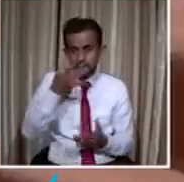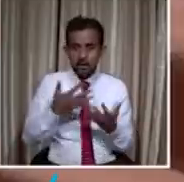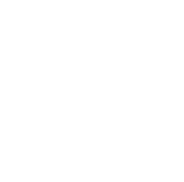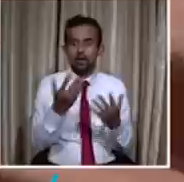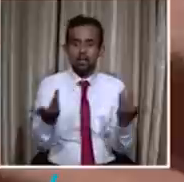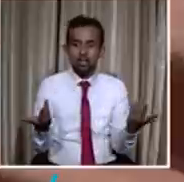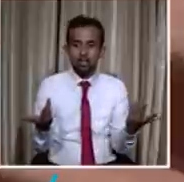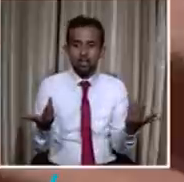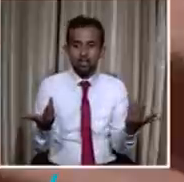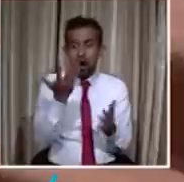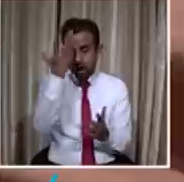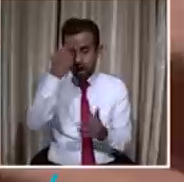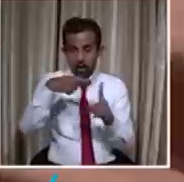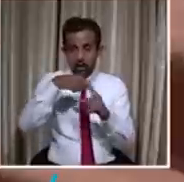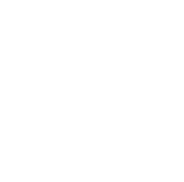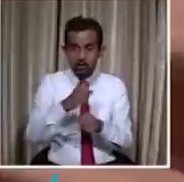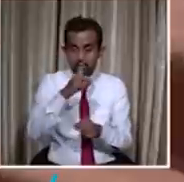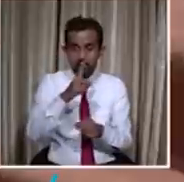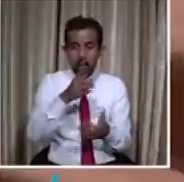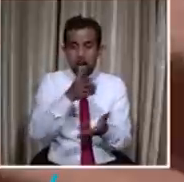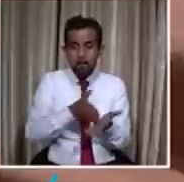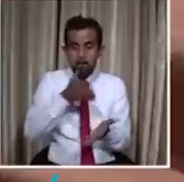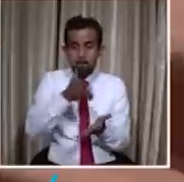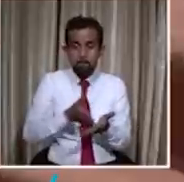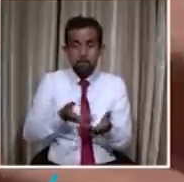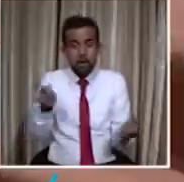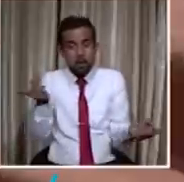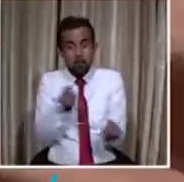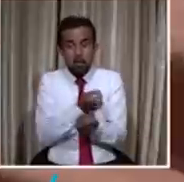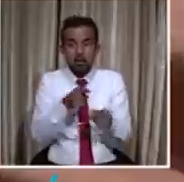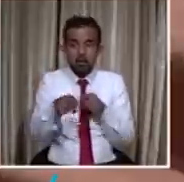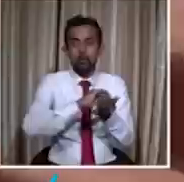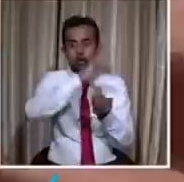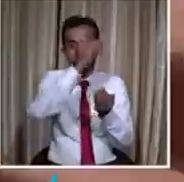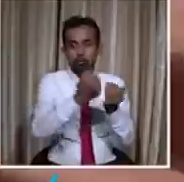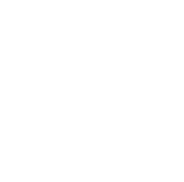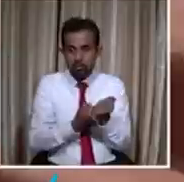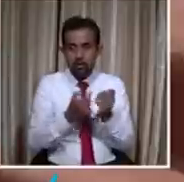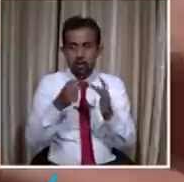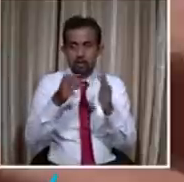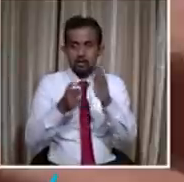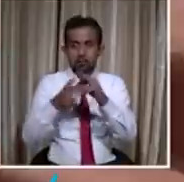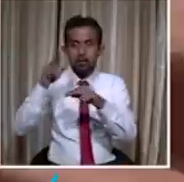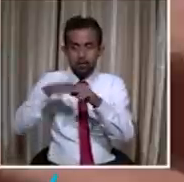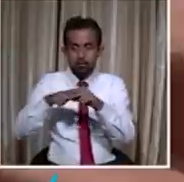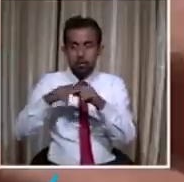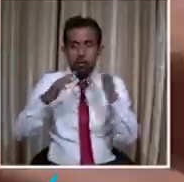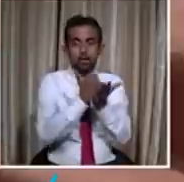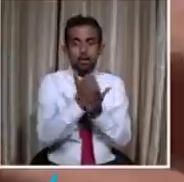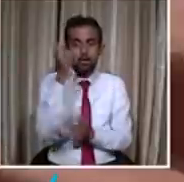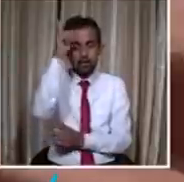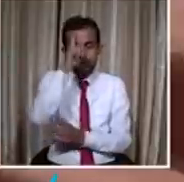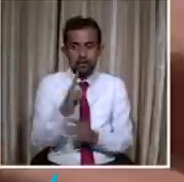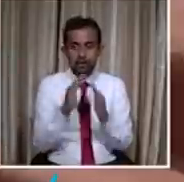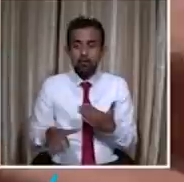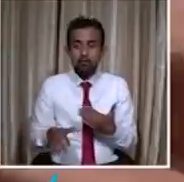කන්න නැතුණා. හාල් කිලෝවකට පාංගෙඩියකට මිනි මරා ගන්න තත්වයකට මේ රට පත් වෙන්න පුළුවන්. IMF World Bank කියන්නේ දේවාලයක් නෙවෙයි.